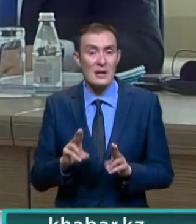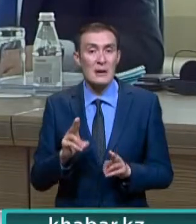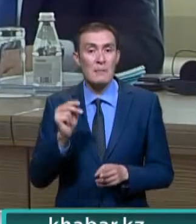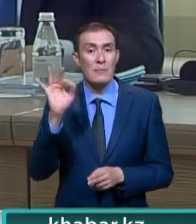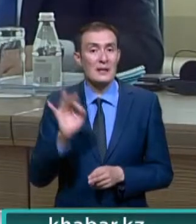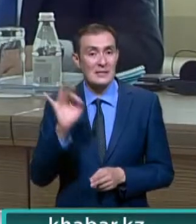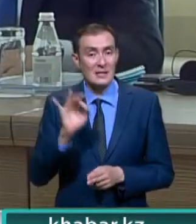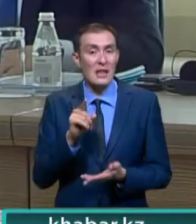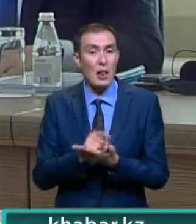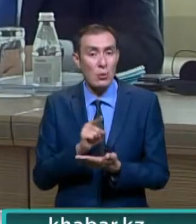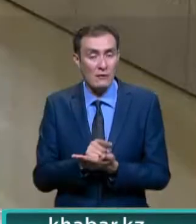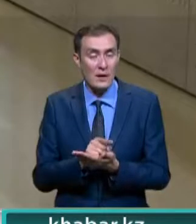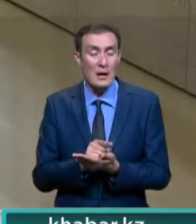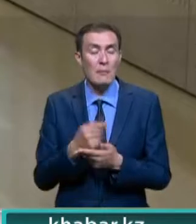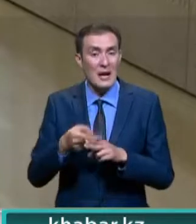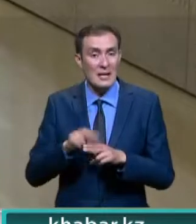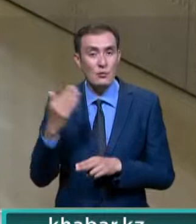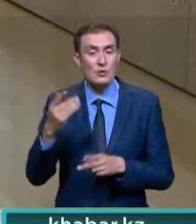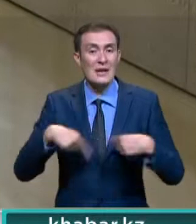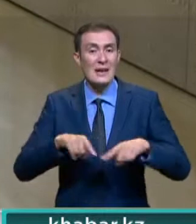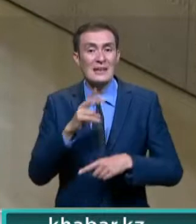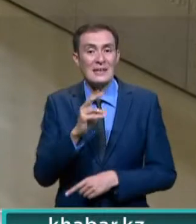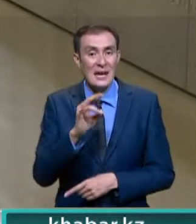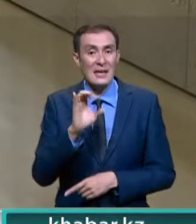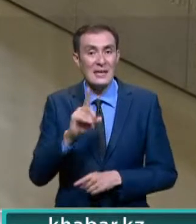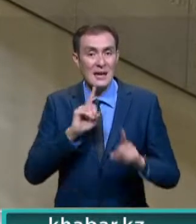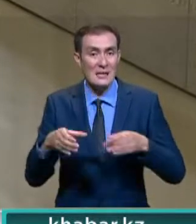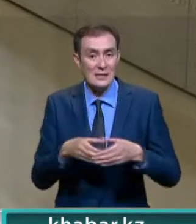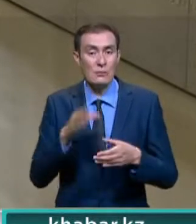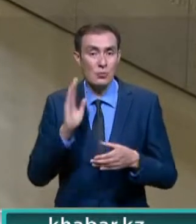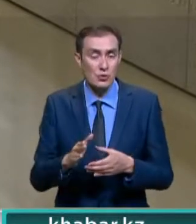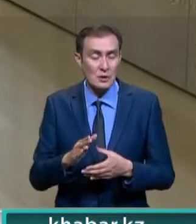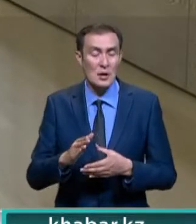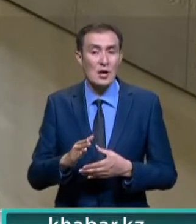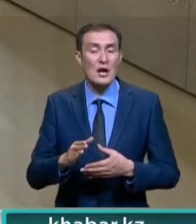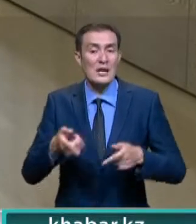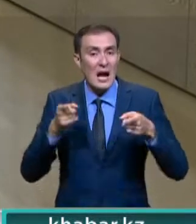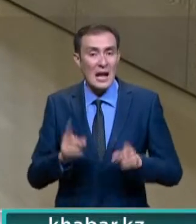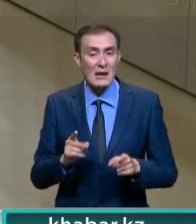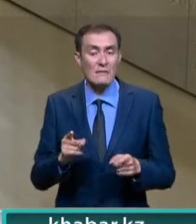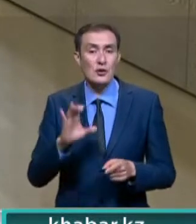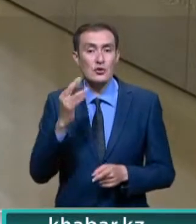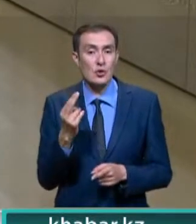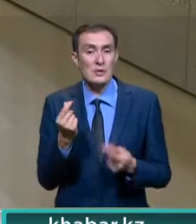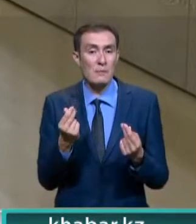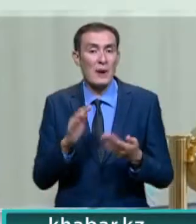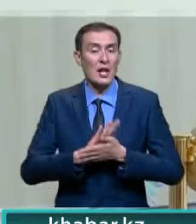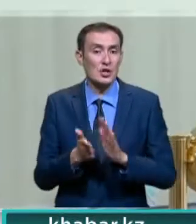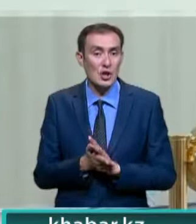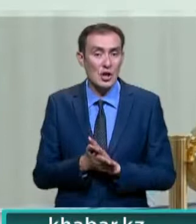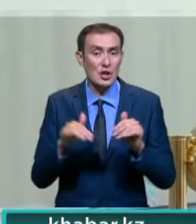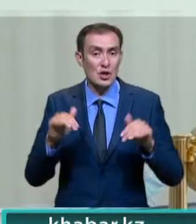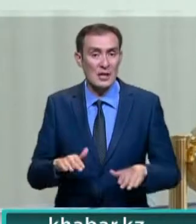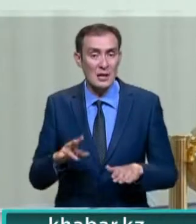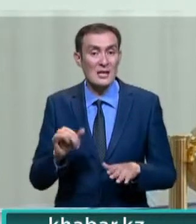отдельным местным налогам. В этой части именно КИНЕС будет принимать решения, исходя из реального социально-экономического положения дел на